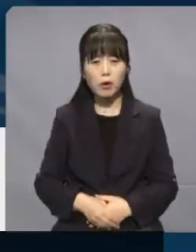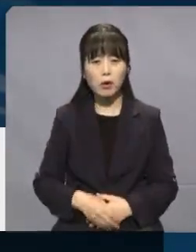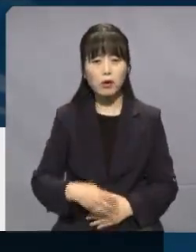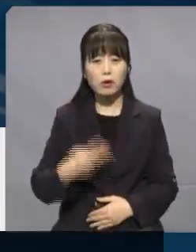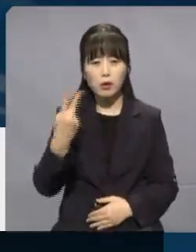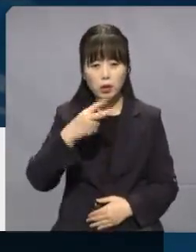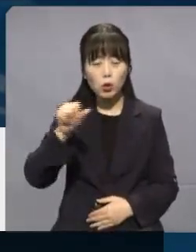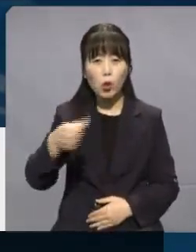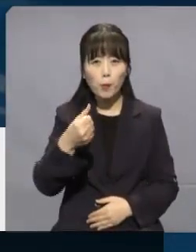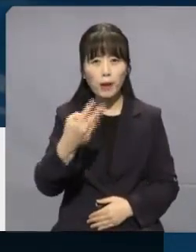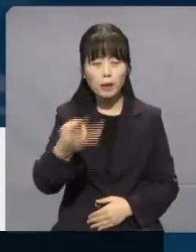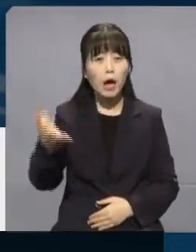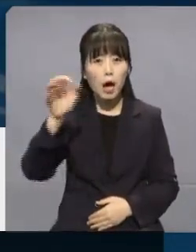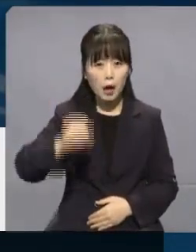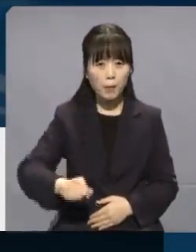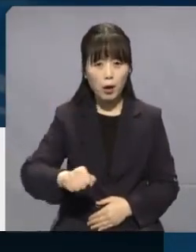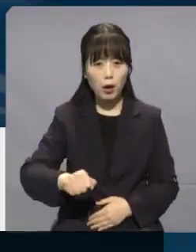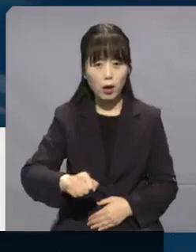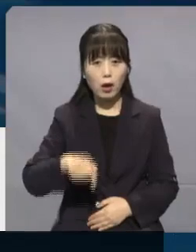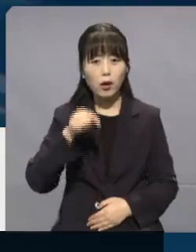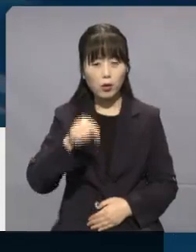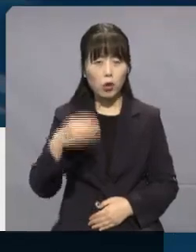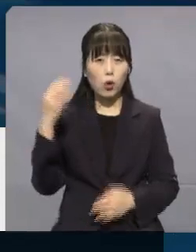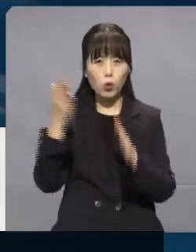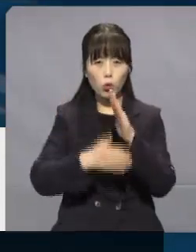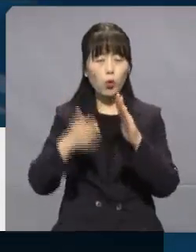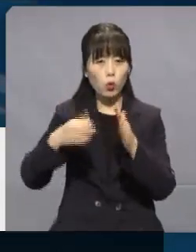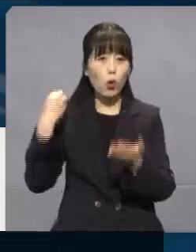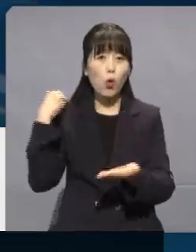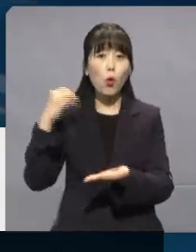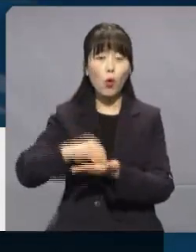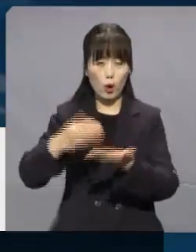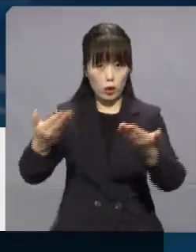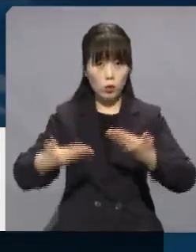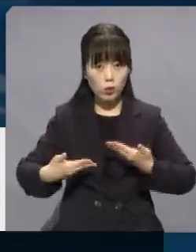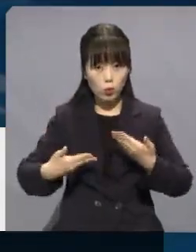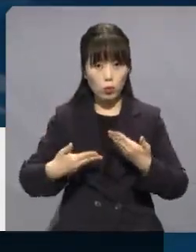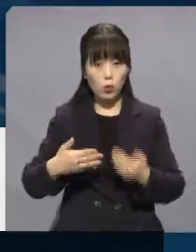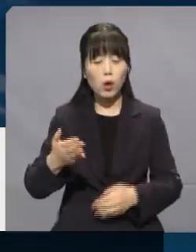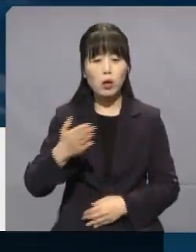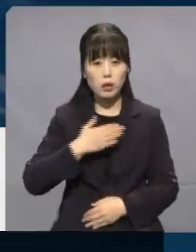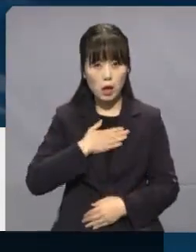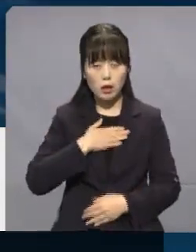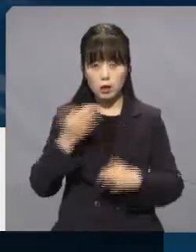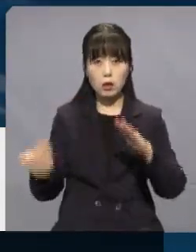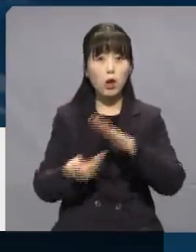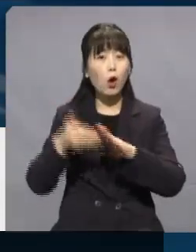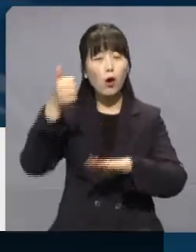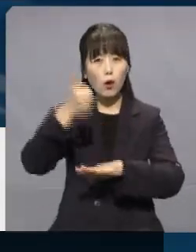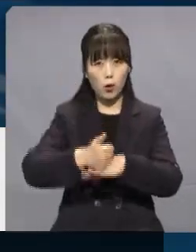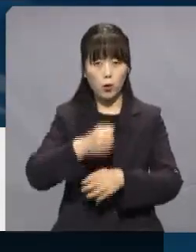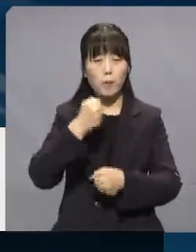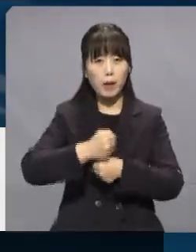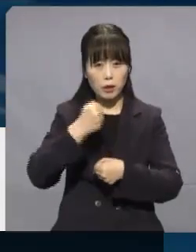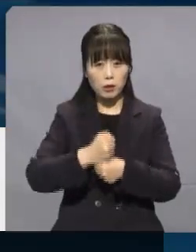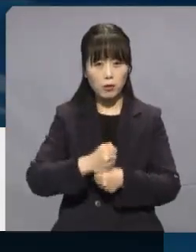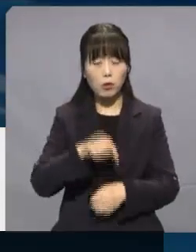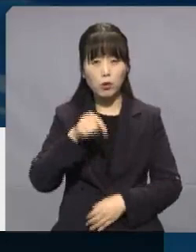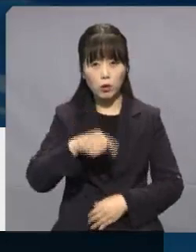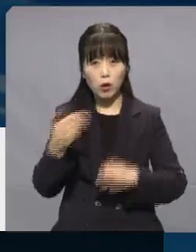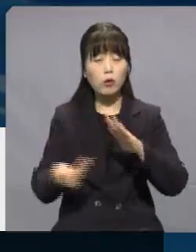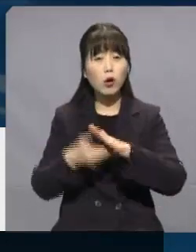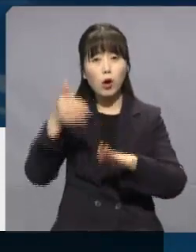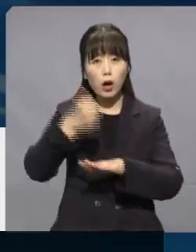5,503억이라는 단군들이 최대 공익환수다 공공 환수다 이런 식으로 자기 취직으로 만든 거예요 그런데 이게 자기